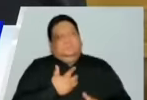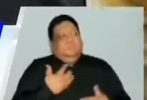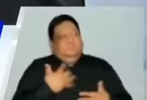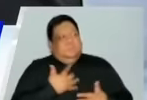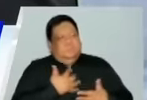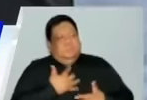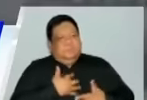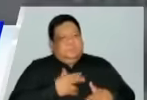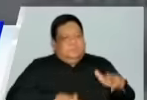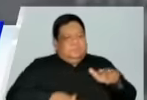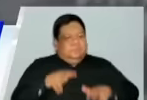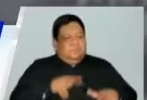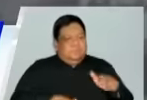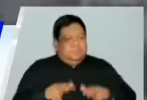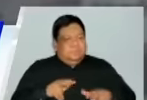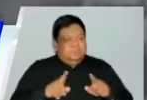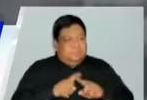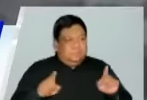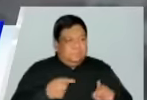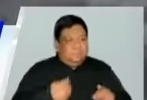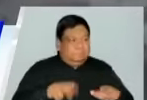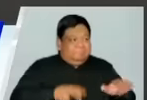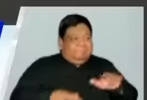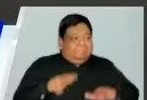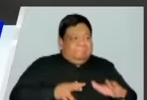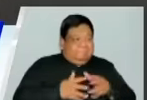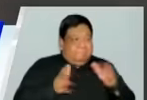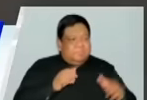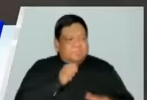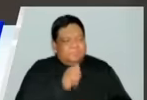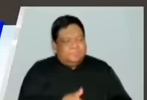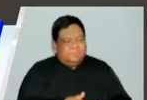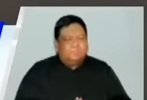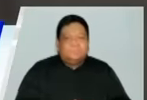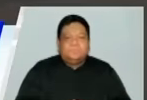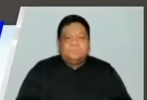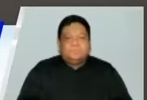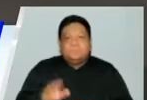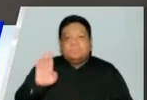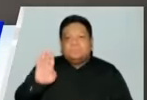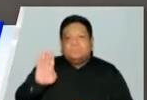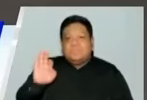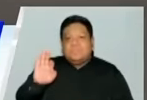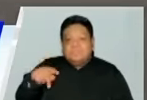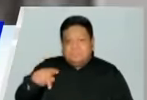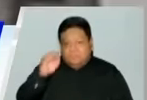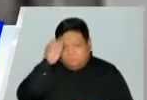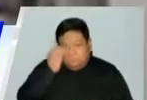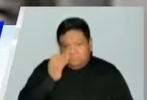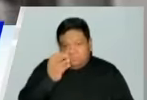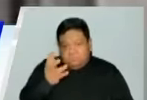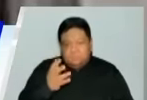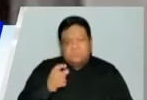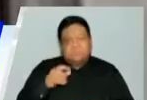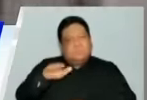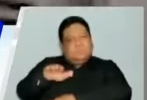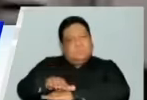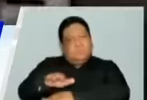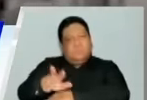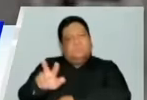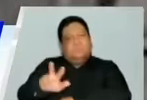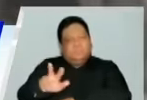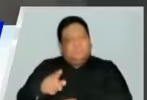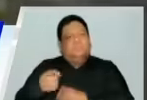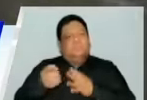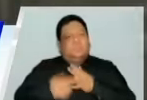naman kami nag-panic. Ayon sa Bureau of Fire Protection Manila, pasado alas 3 kaninang hapon nang sumiklab ang apoy. Hindi patukoy ang sanhi